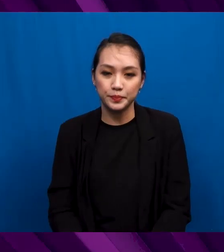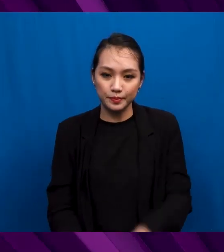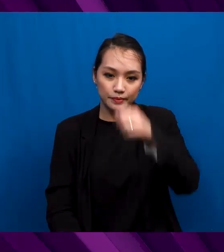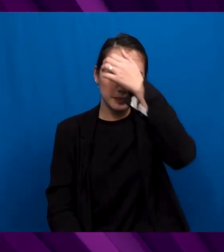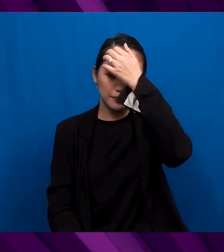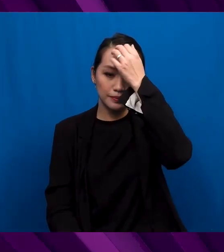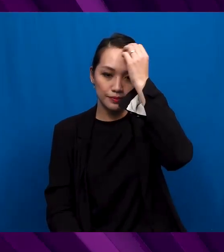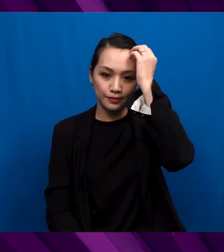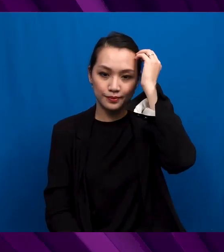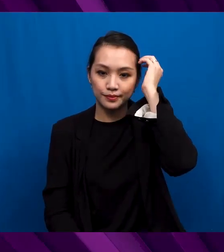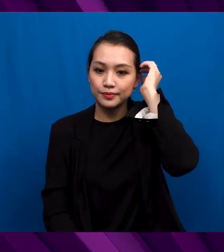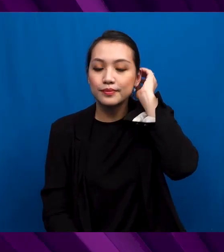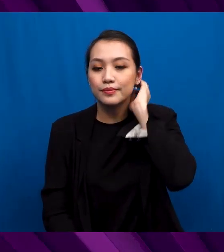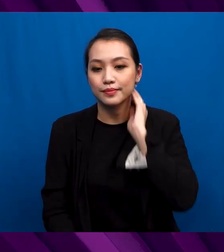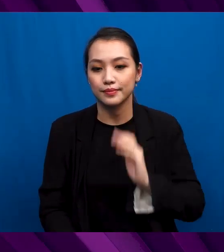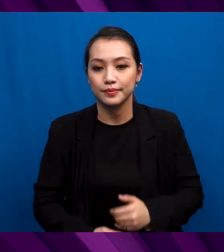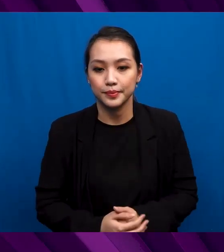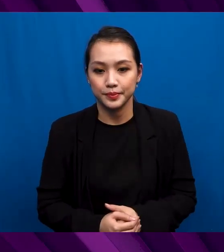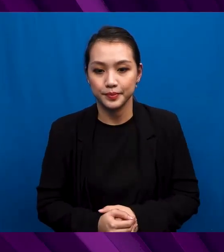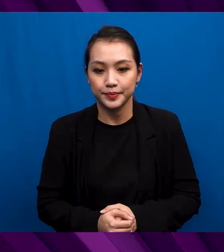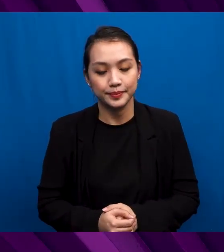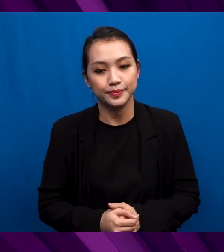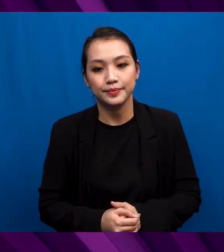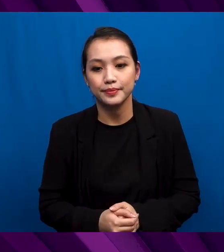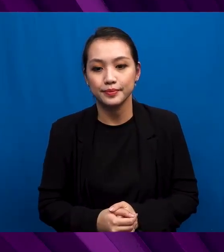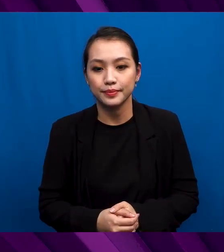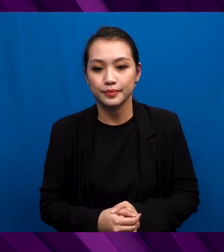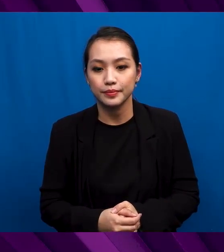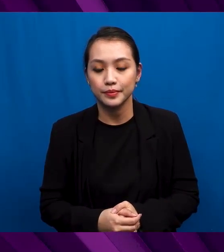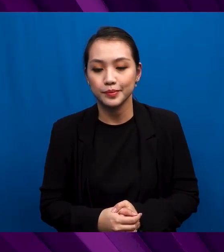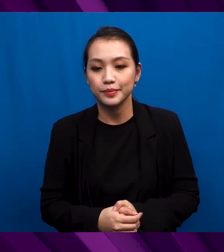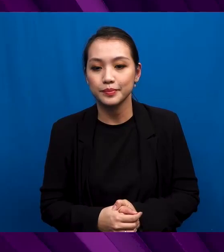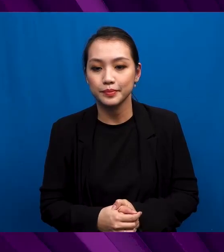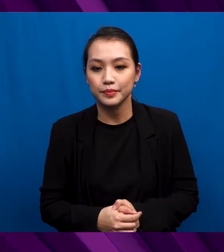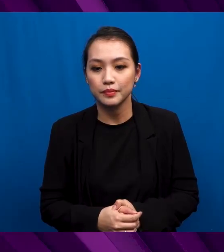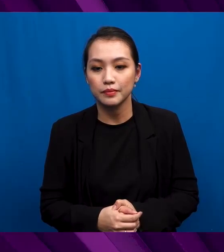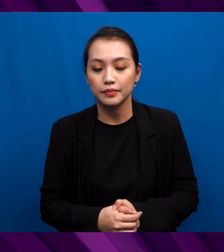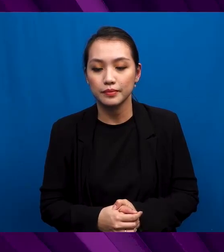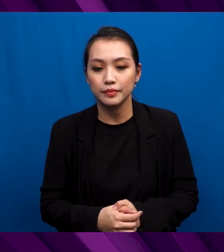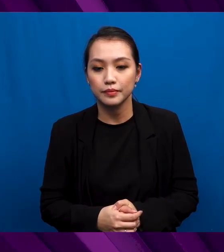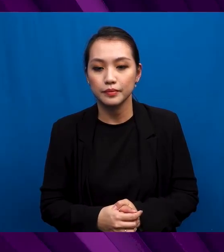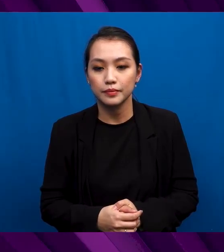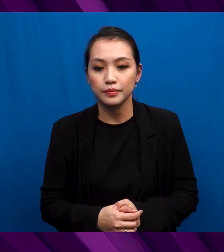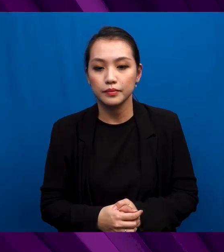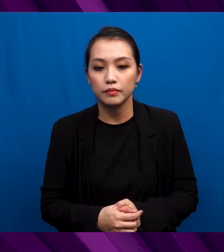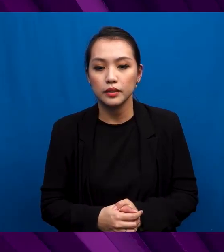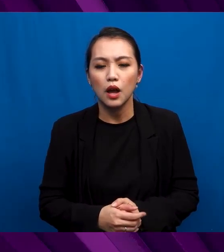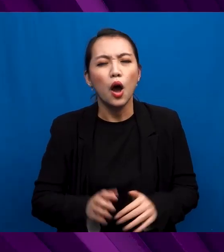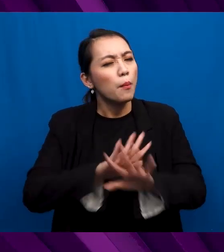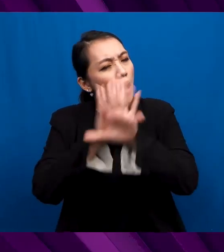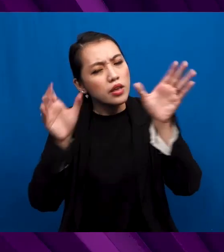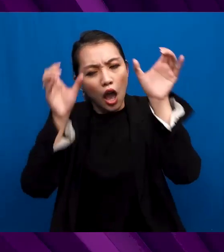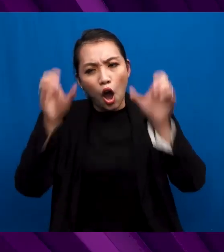kita yang membantu, kita yang memberkati. Tapi ingat ya, banyak orang hanya mau smart,